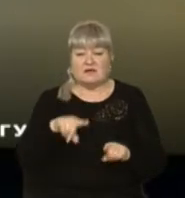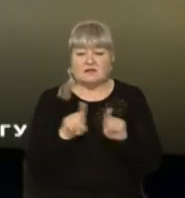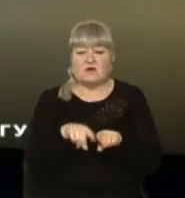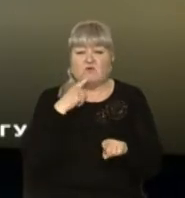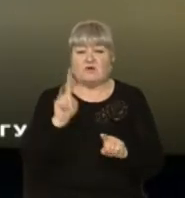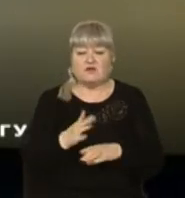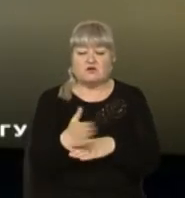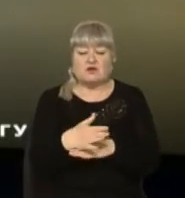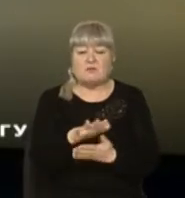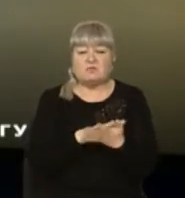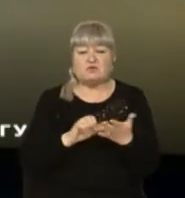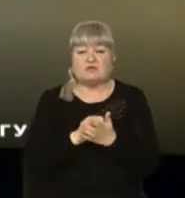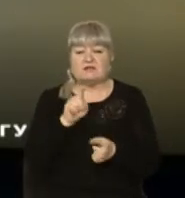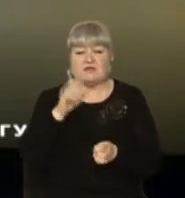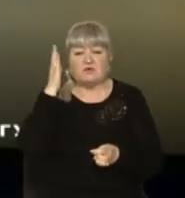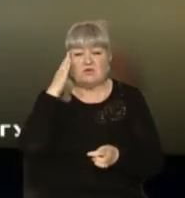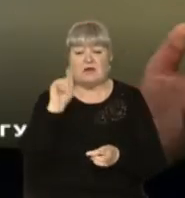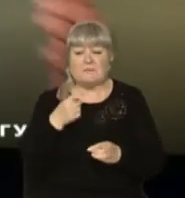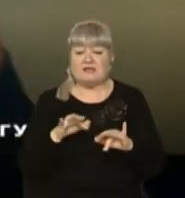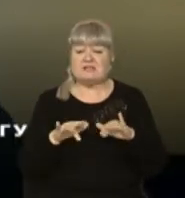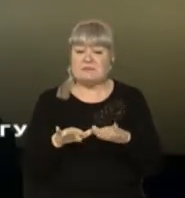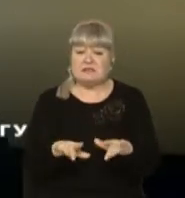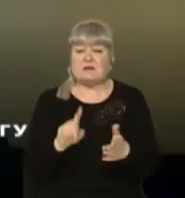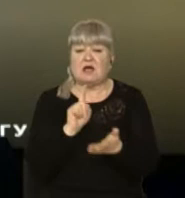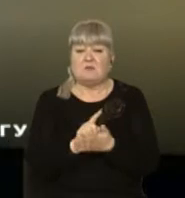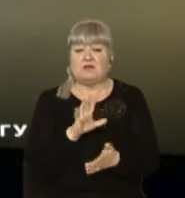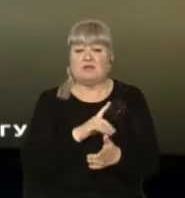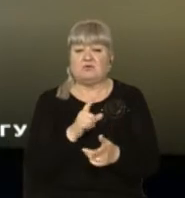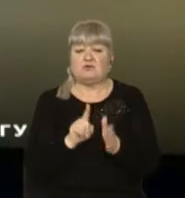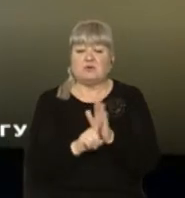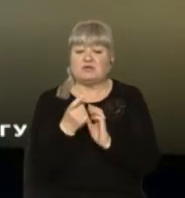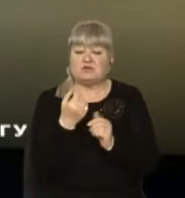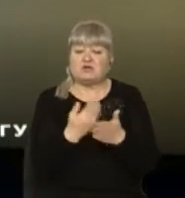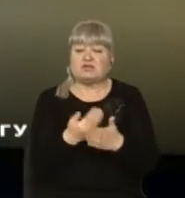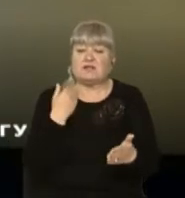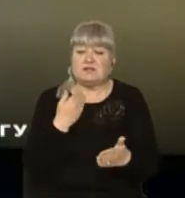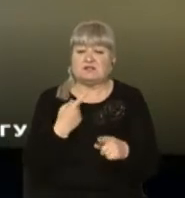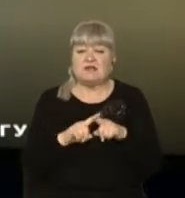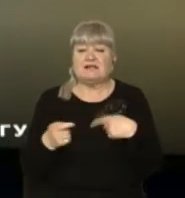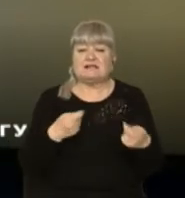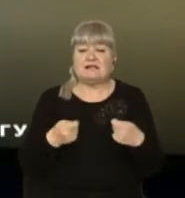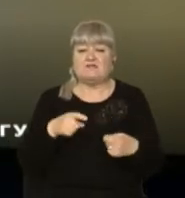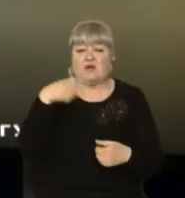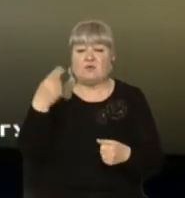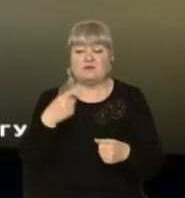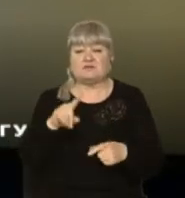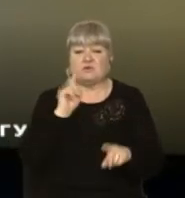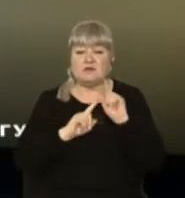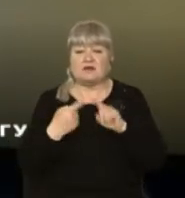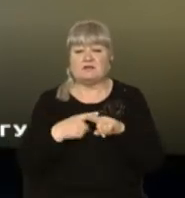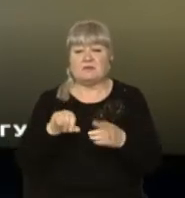що першими діями, це повинно було початись трошки раніше, як сьогодні, це є керівник обласної ради, це представник президента